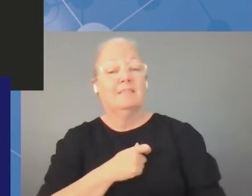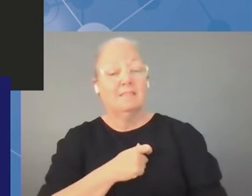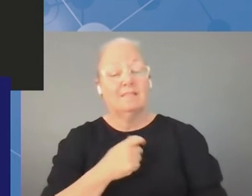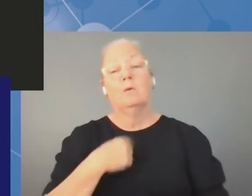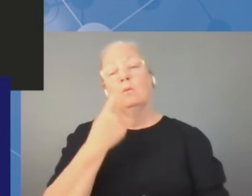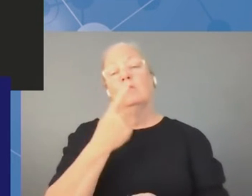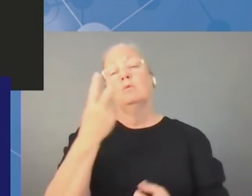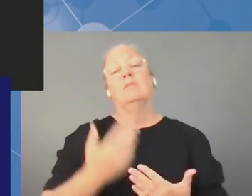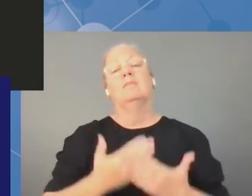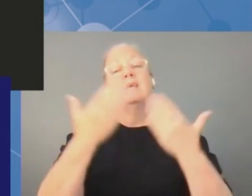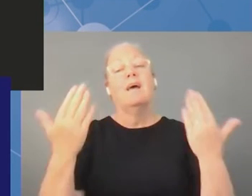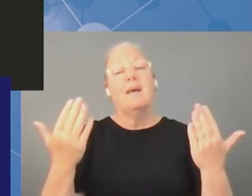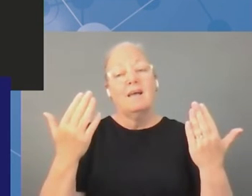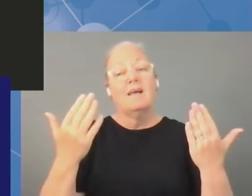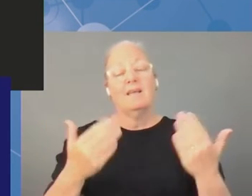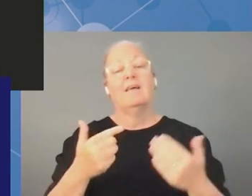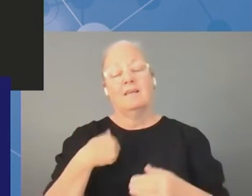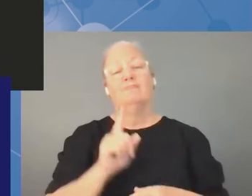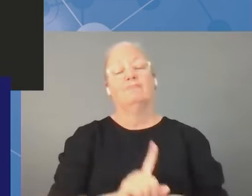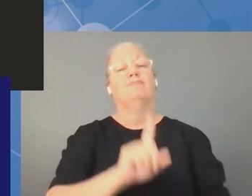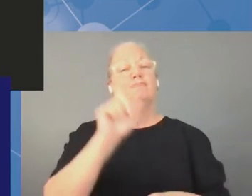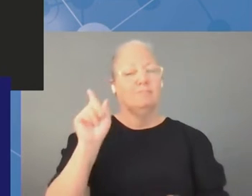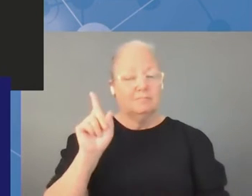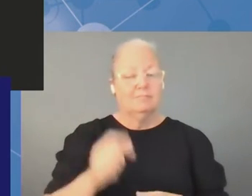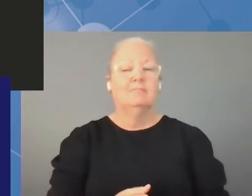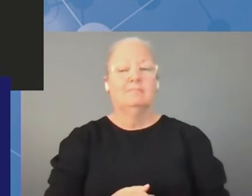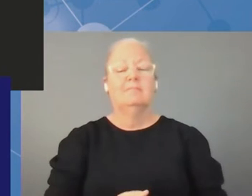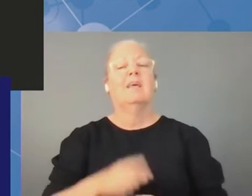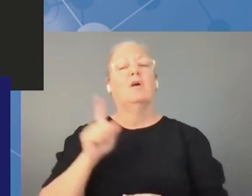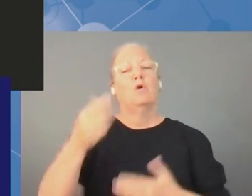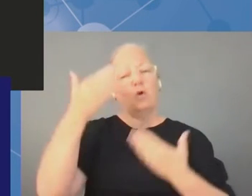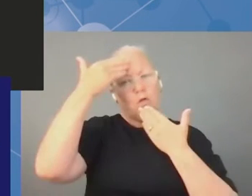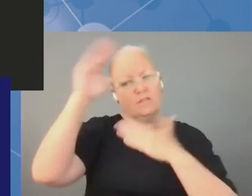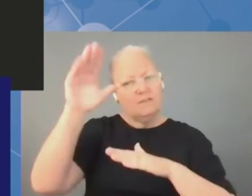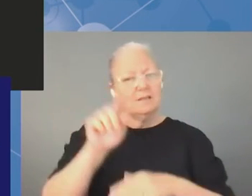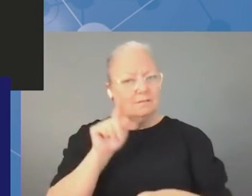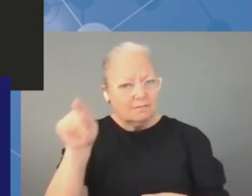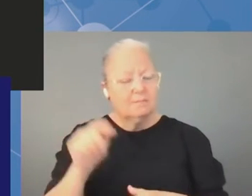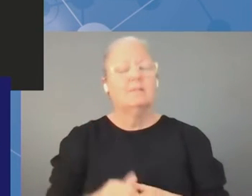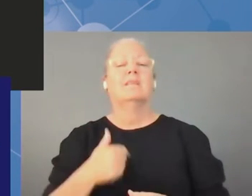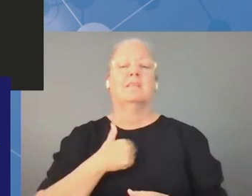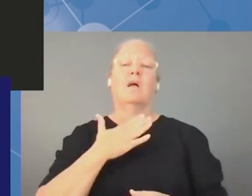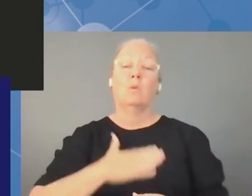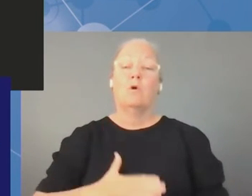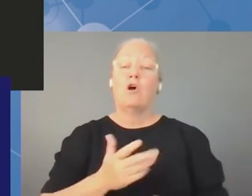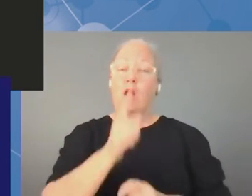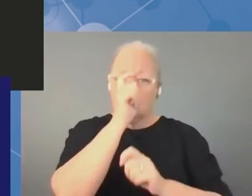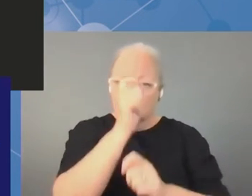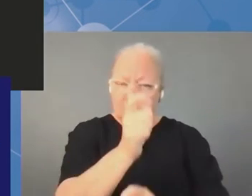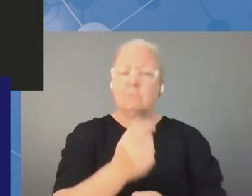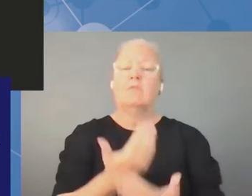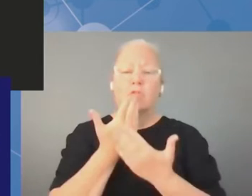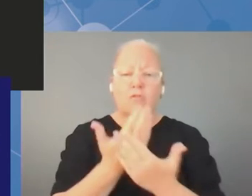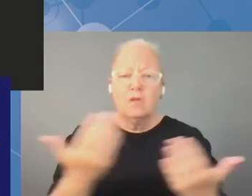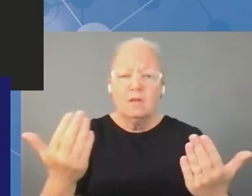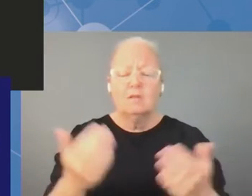к вам из Швейцарии. Я вернулся в Швейцарию после нескольких